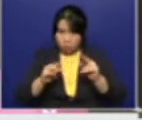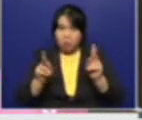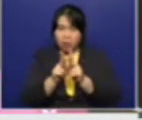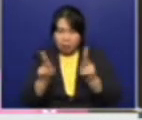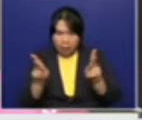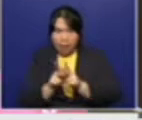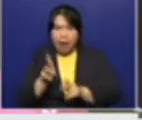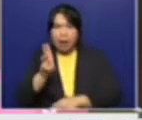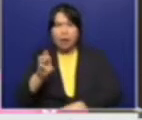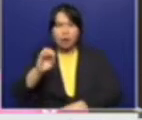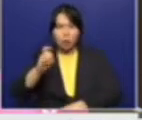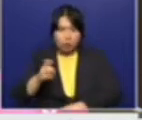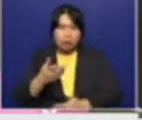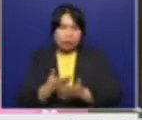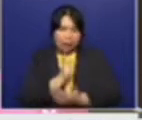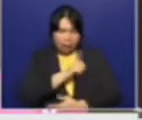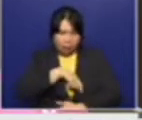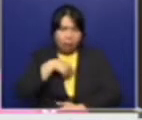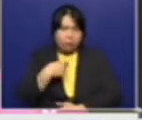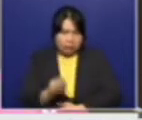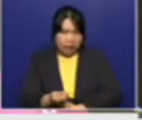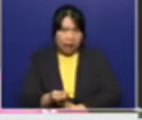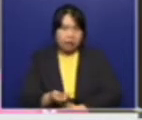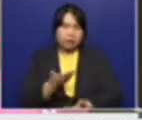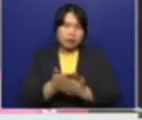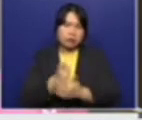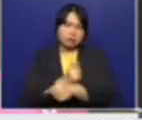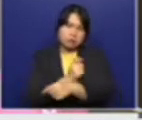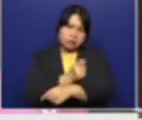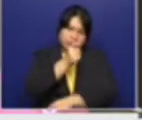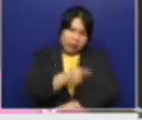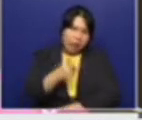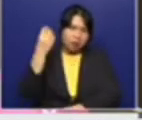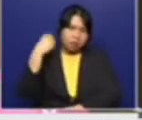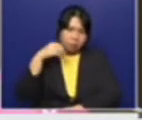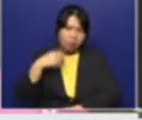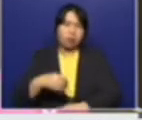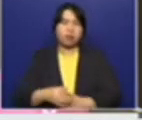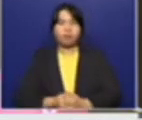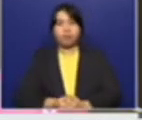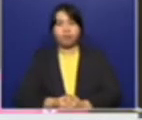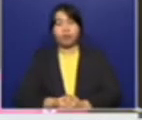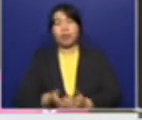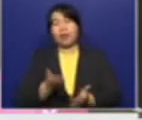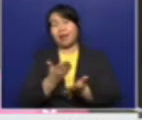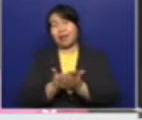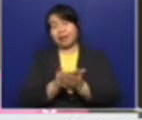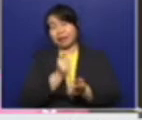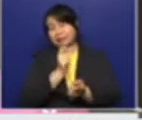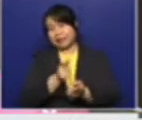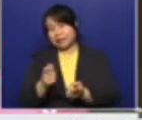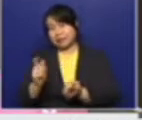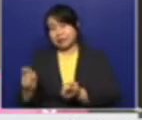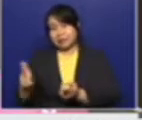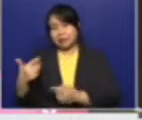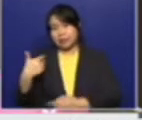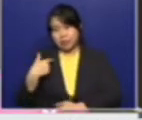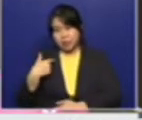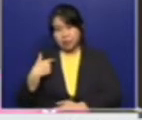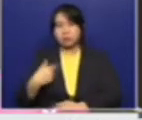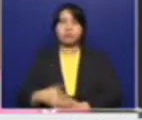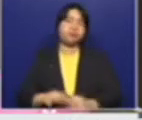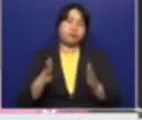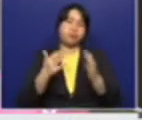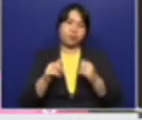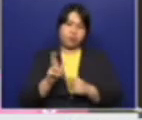การวิสามัญต้องเสียค่าประชุมทุกครั้งเสียเงินค่าใช้จ่ายประเด็นที่ส